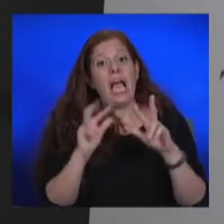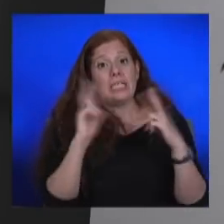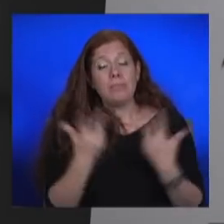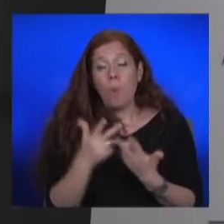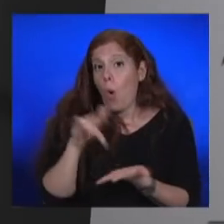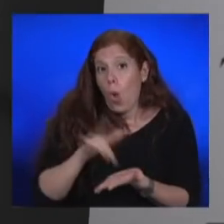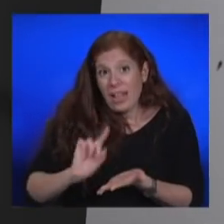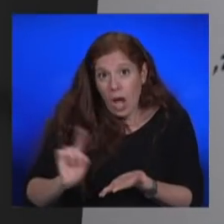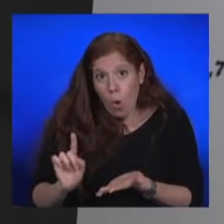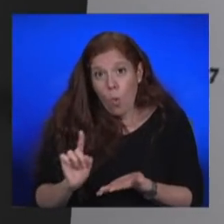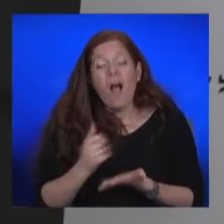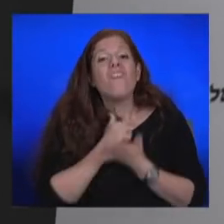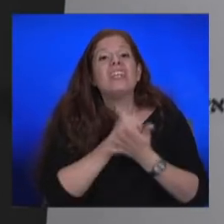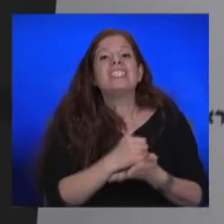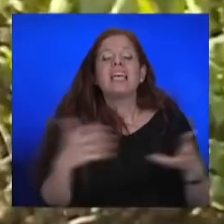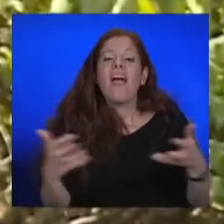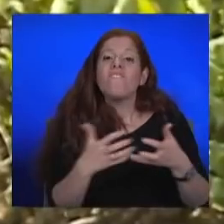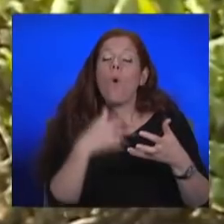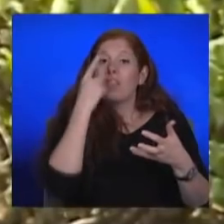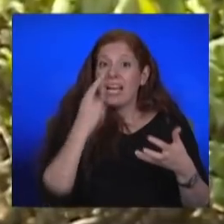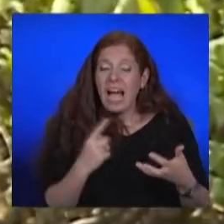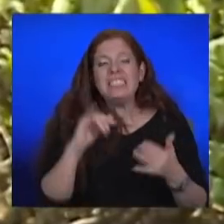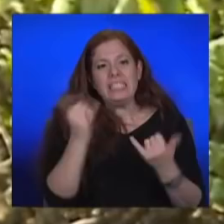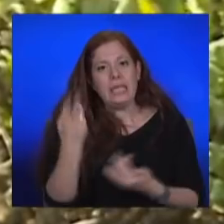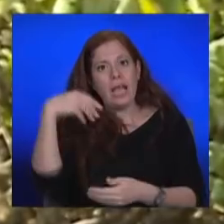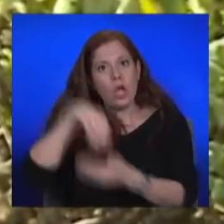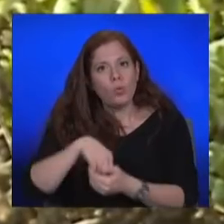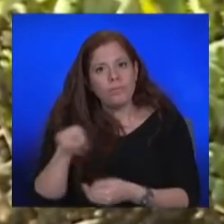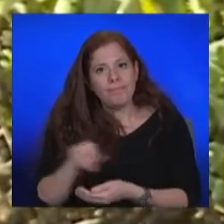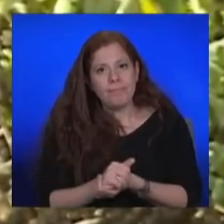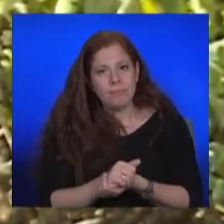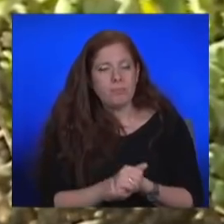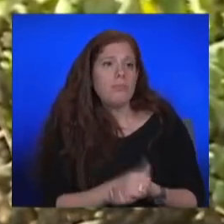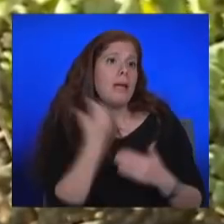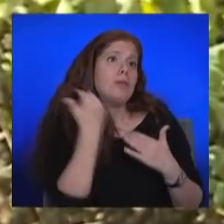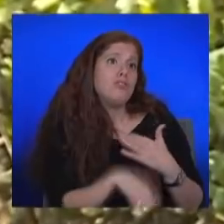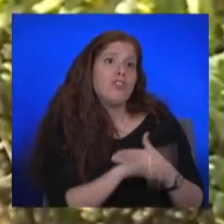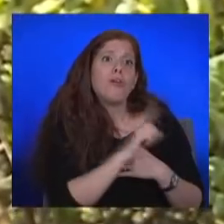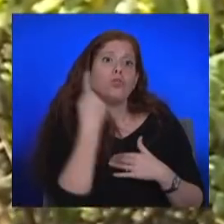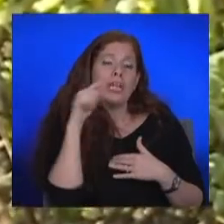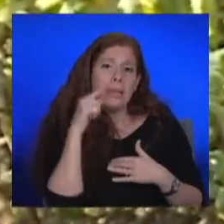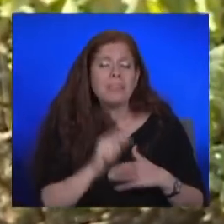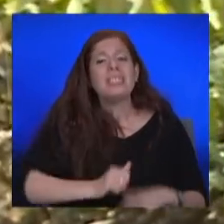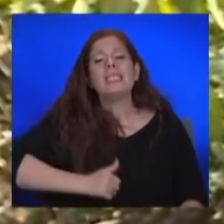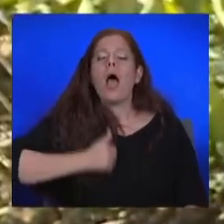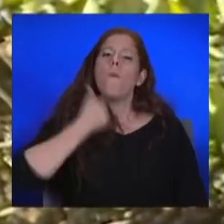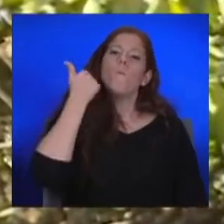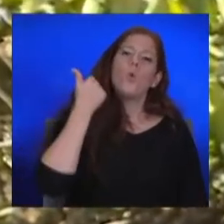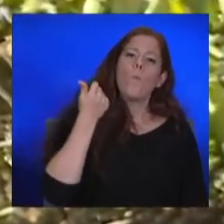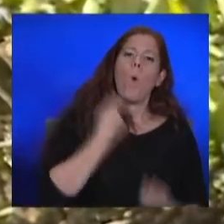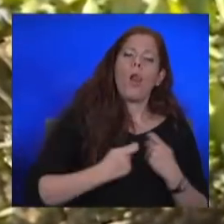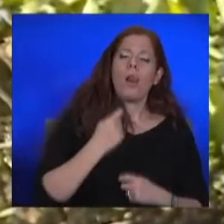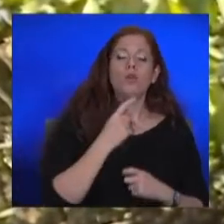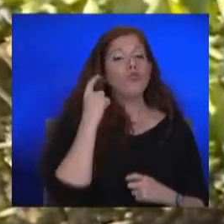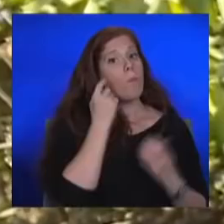אבל נציגי חברות הגז בהחלט נכחו. בסופו של דבר, מי שיזמו את הפנייה זה המונופול, שמעו אותם, את הציבור שמעו